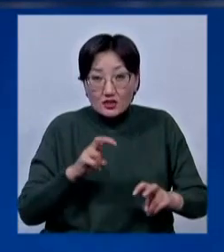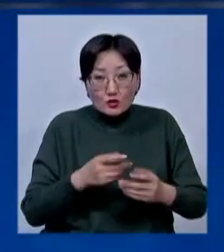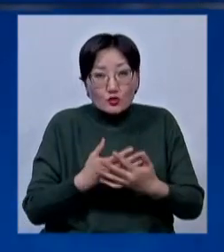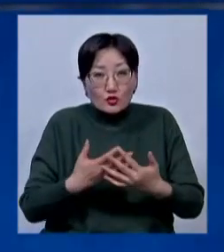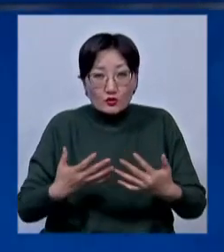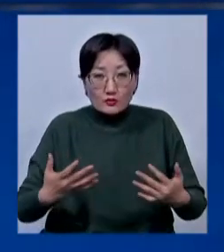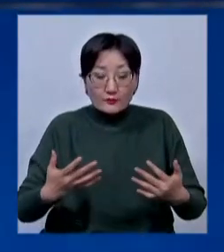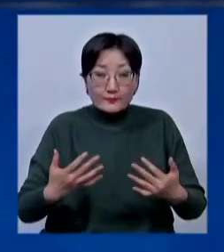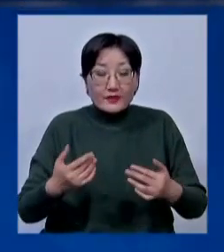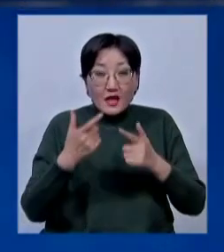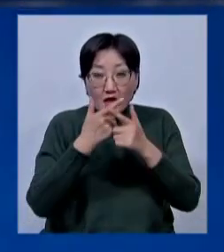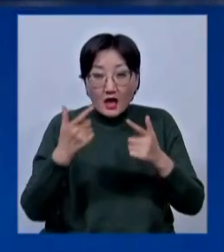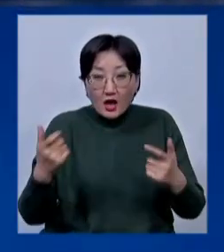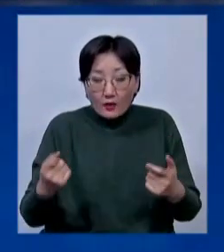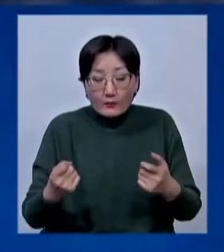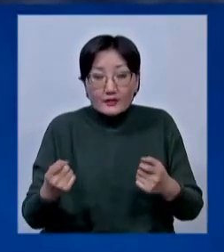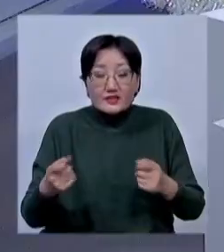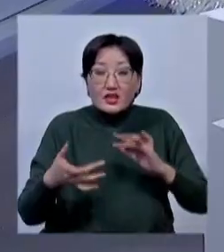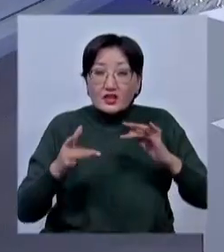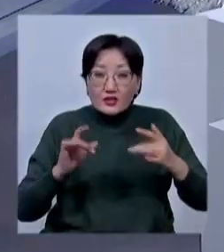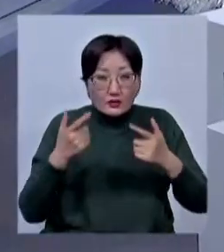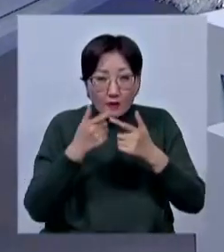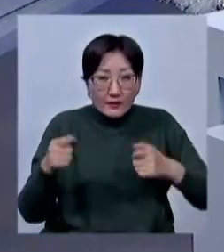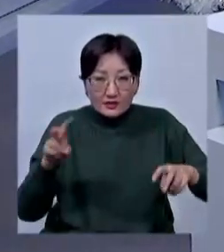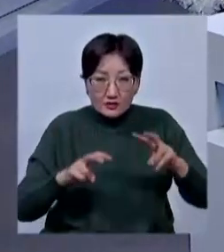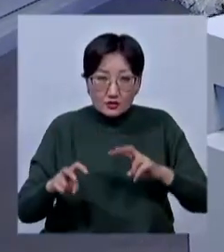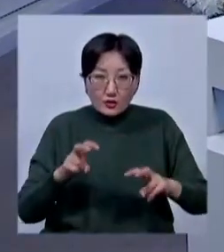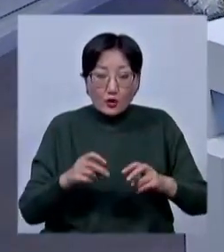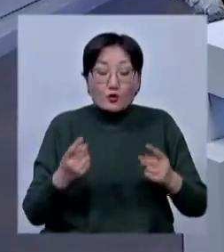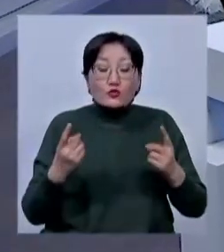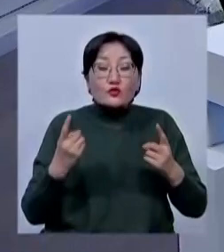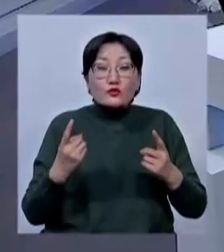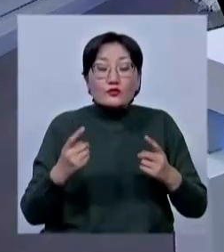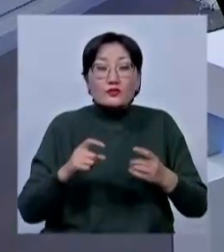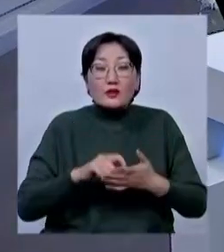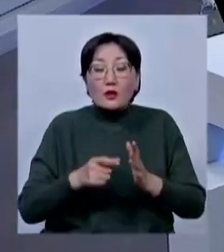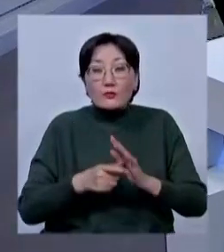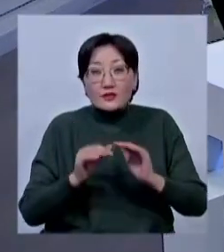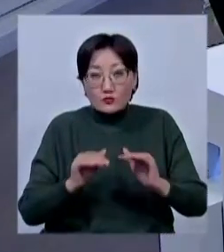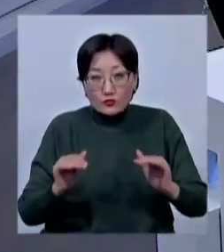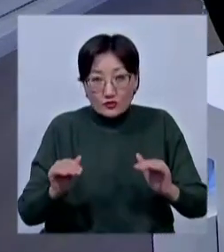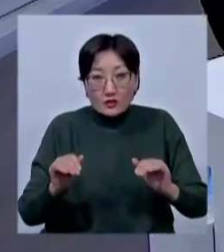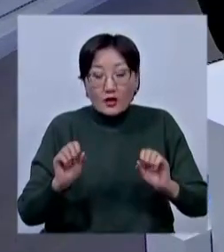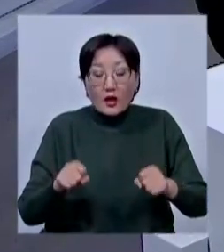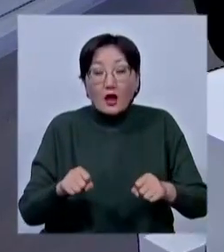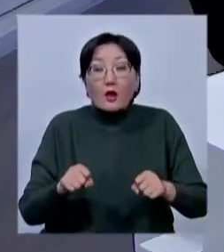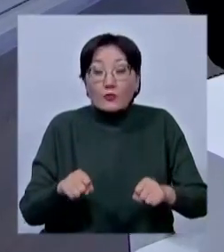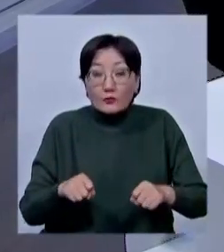түрлі ақпарат көздерін қарап, ақтару, енді ол үлкен сынып оқушыларына тән шығар, енді